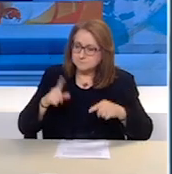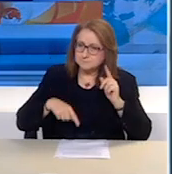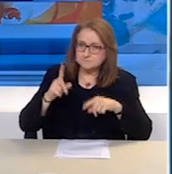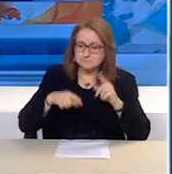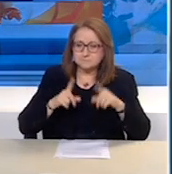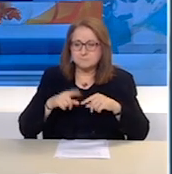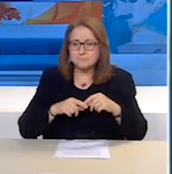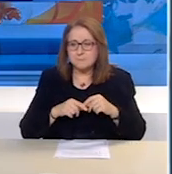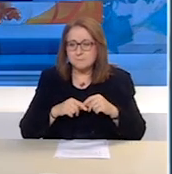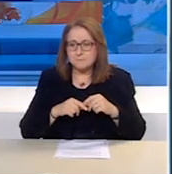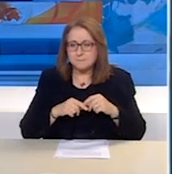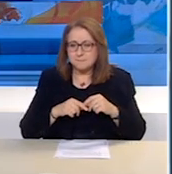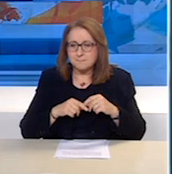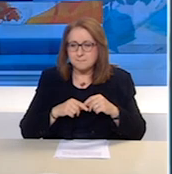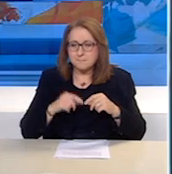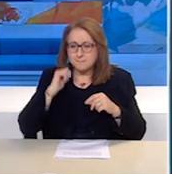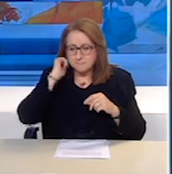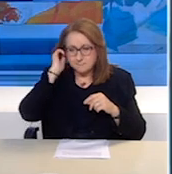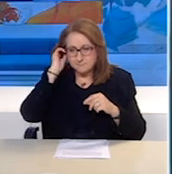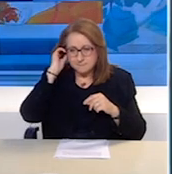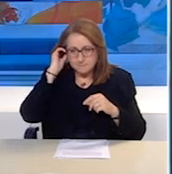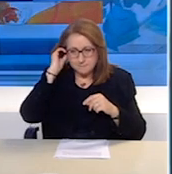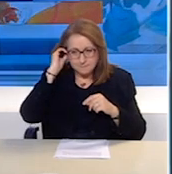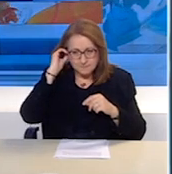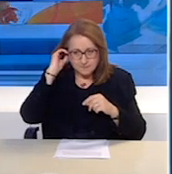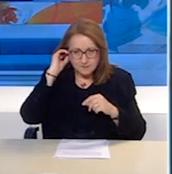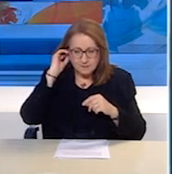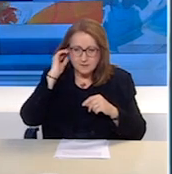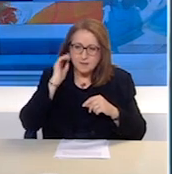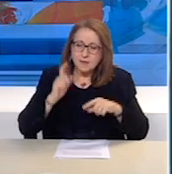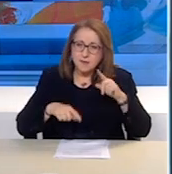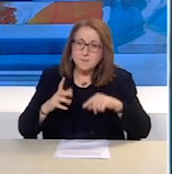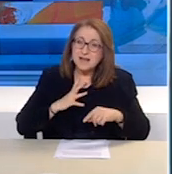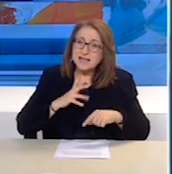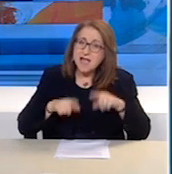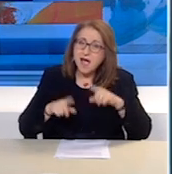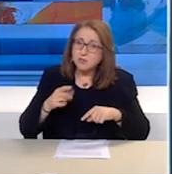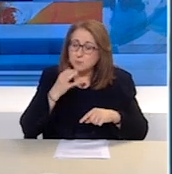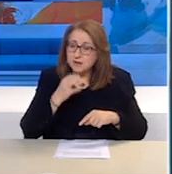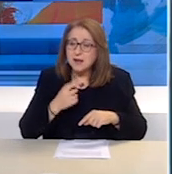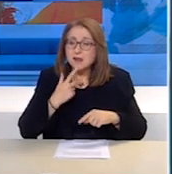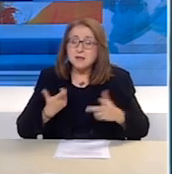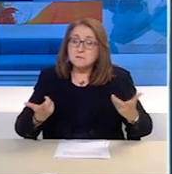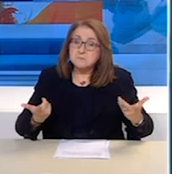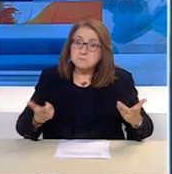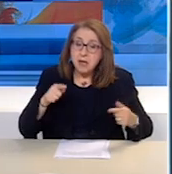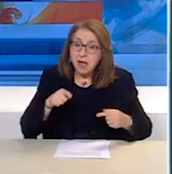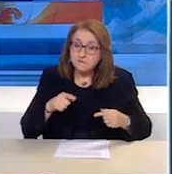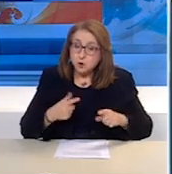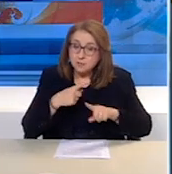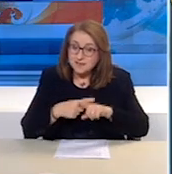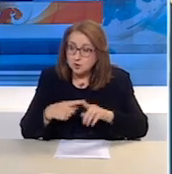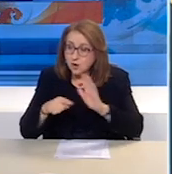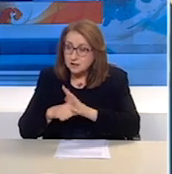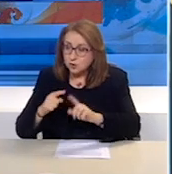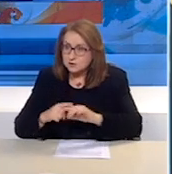αντίστοιχες μελέτες και από την Νότια Κορέα με κάποιον αριθμό ατόμων, οι οποίες δείχνουν ότι μάλλον συμβαίνει αυτό που είχαμε πει